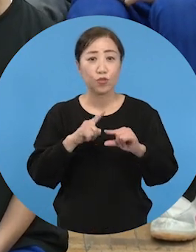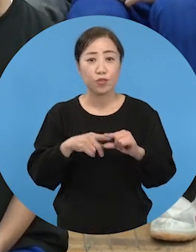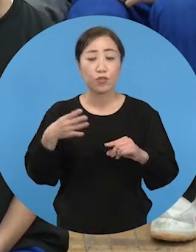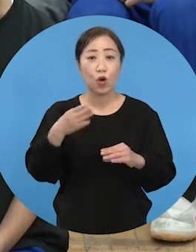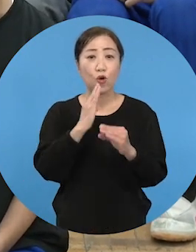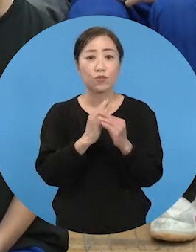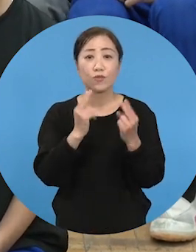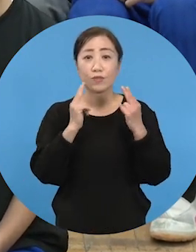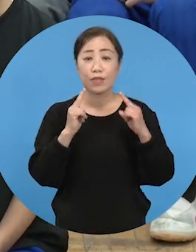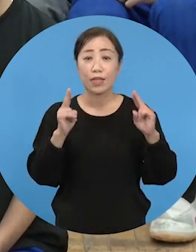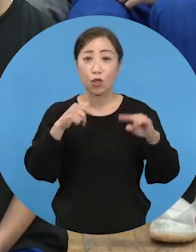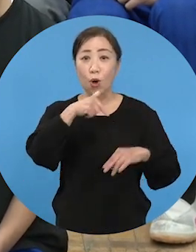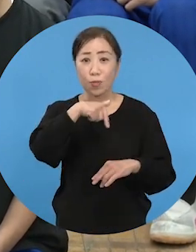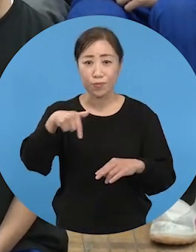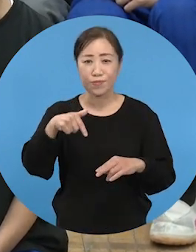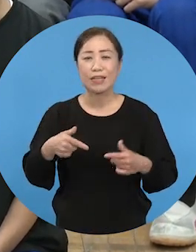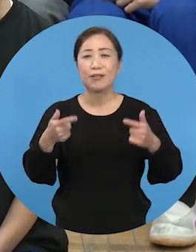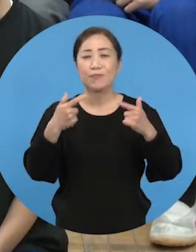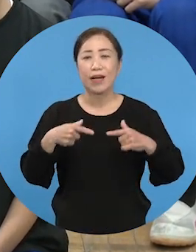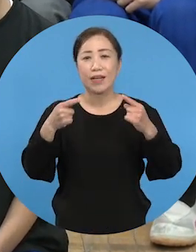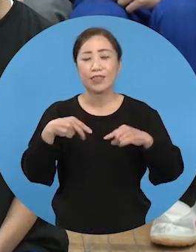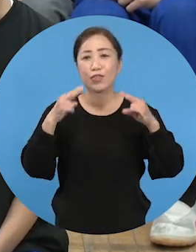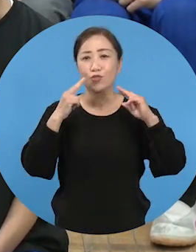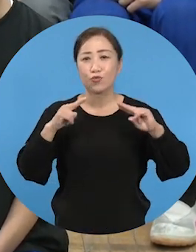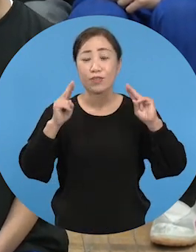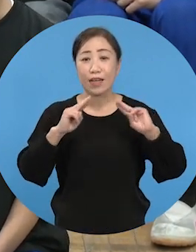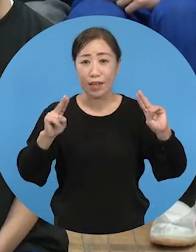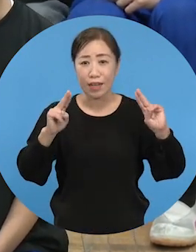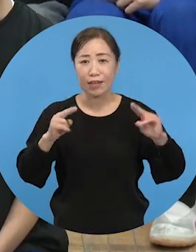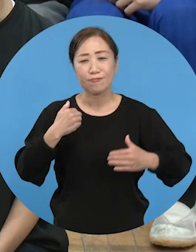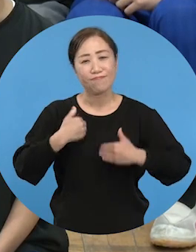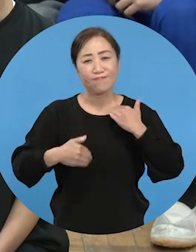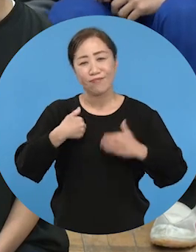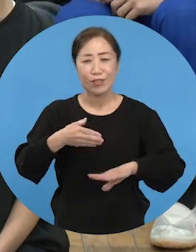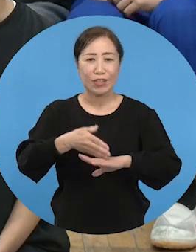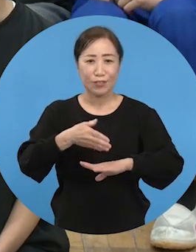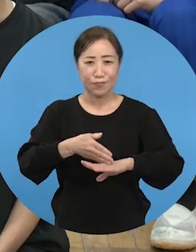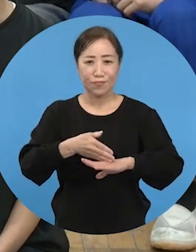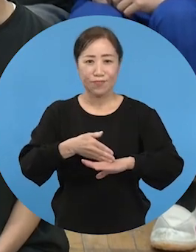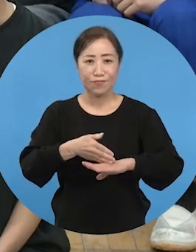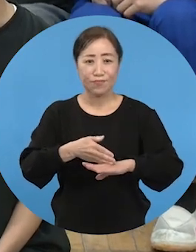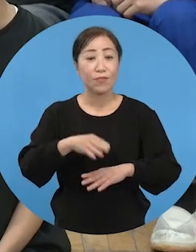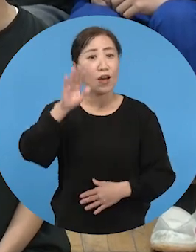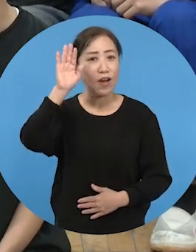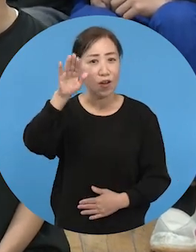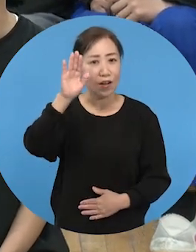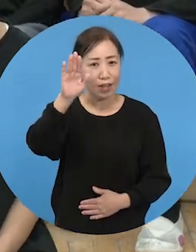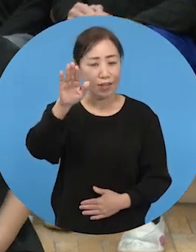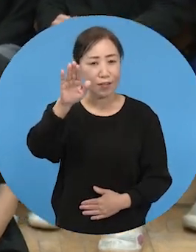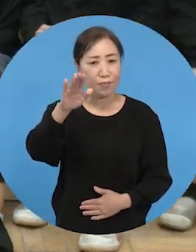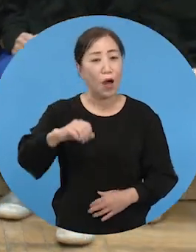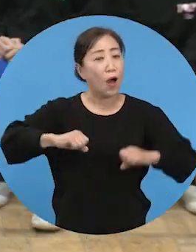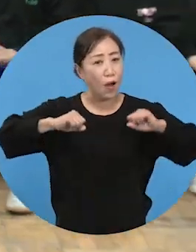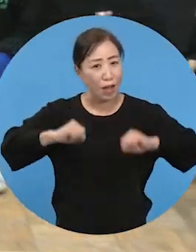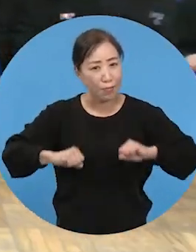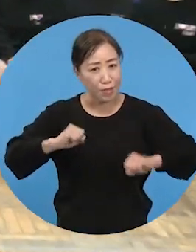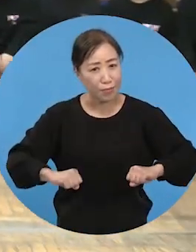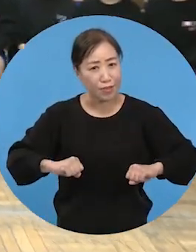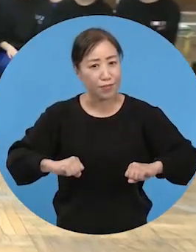中合唱部は毎日歌を楽しんで練習しています。 これからも頑張